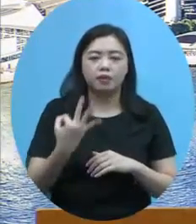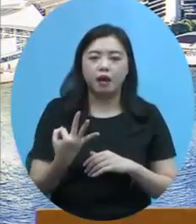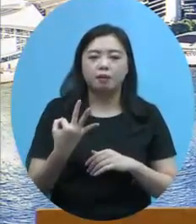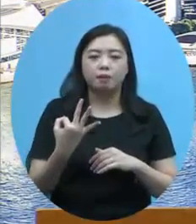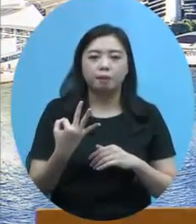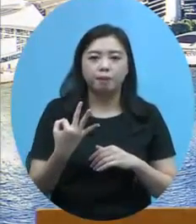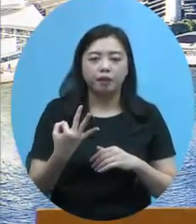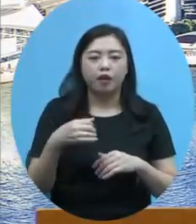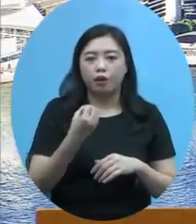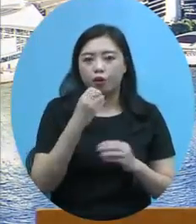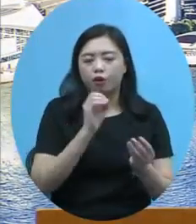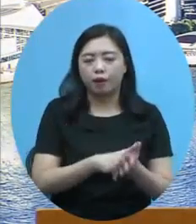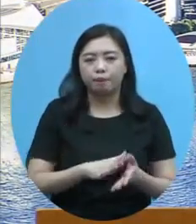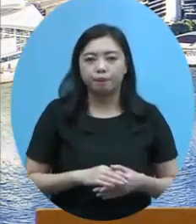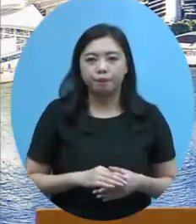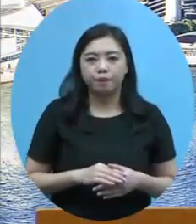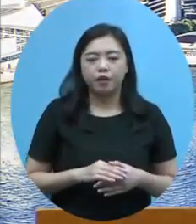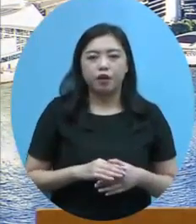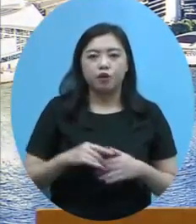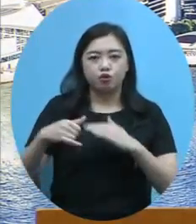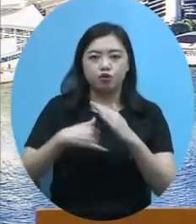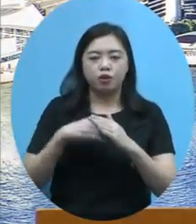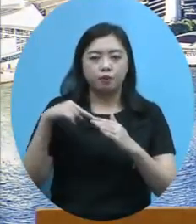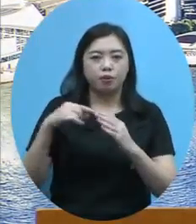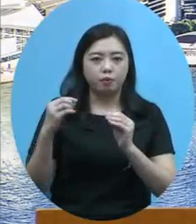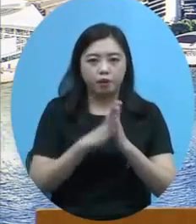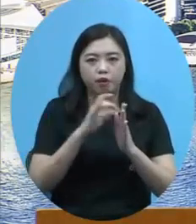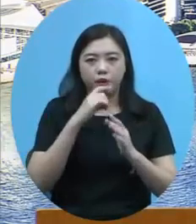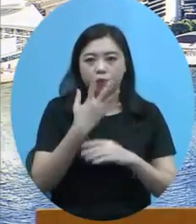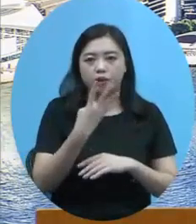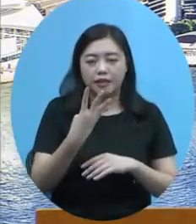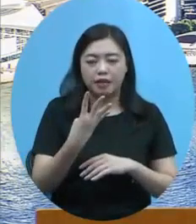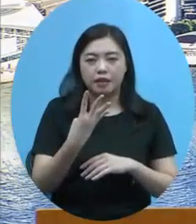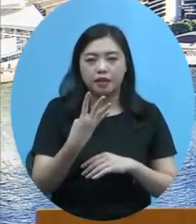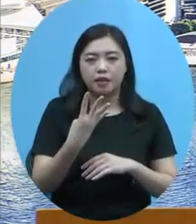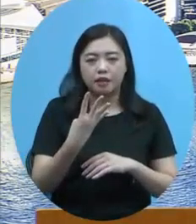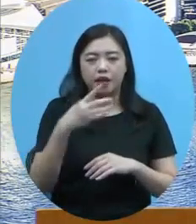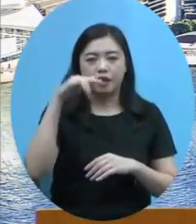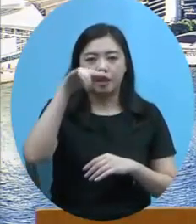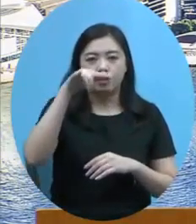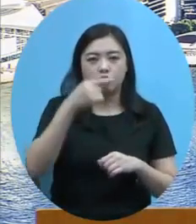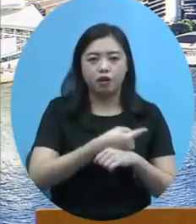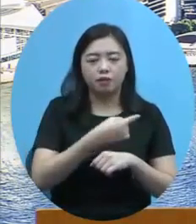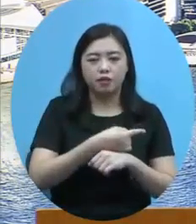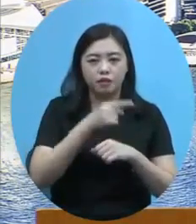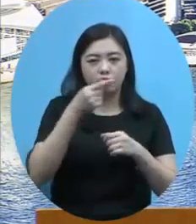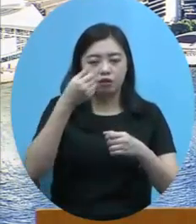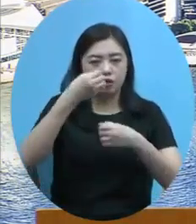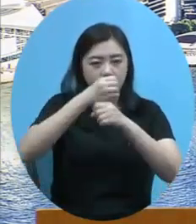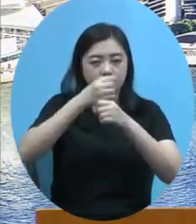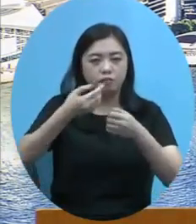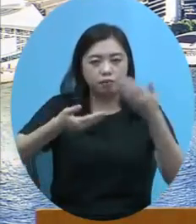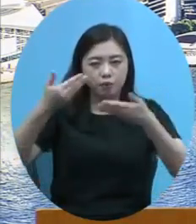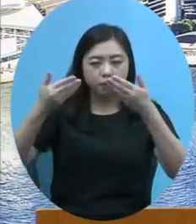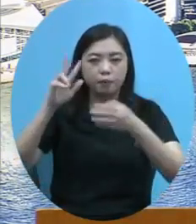633宗咧係本地感染個案。咁喺輸入性個案當中咧，有54宗咧係喺機場嘅臨時樣本採集中心嘅